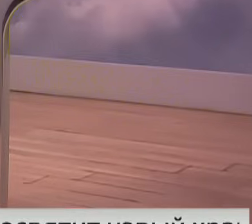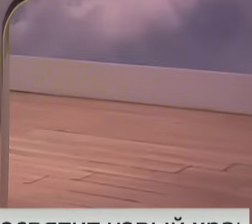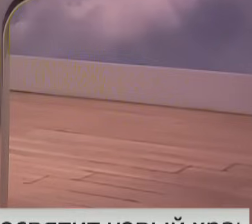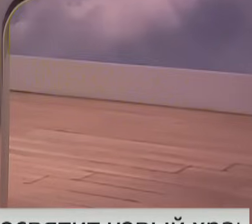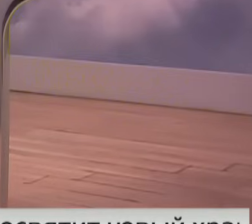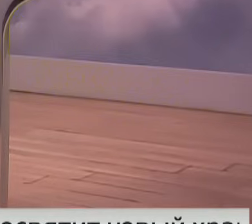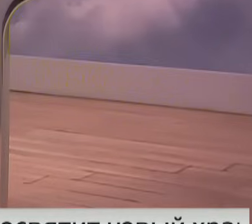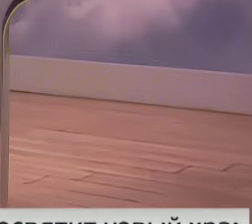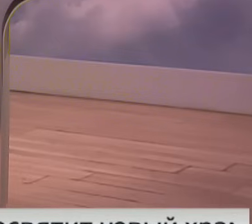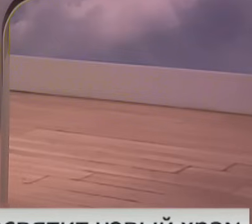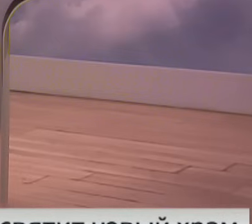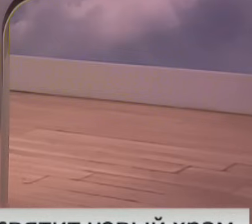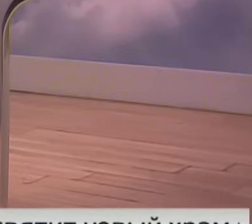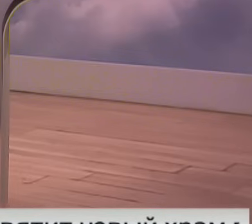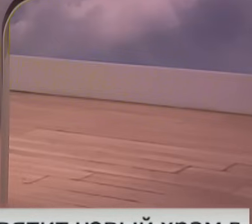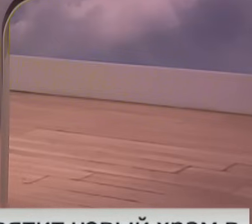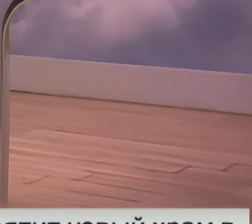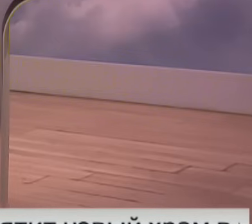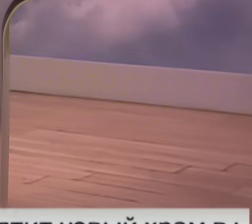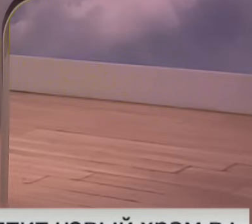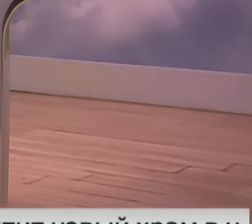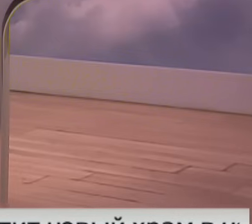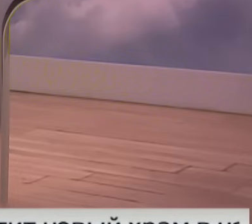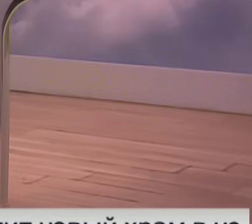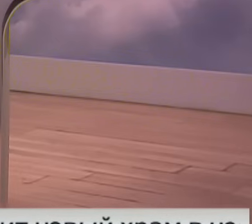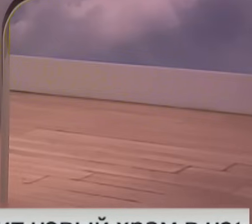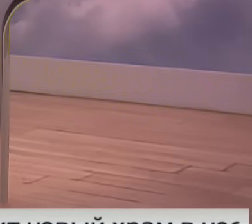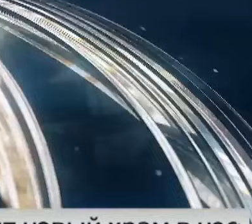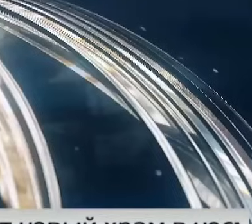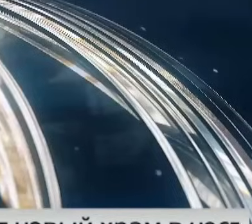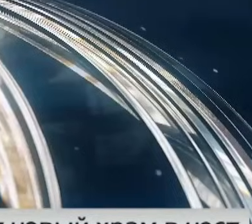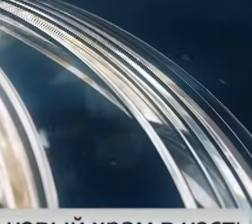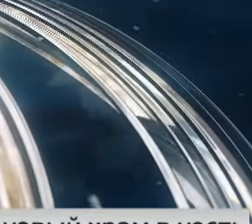Мы продолжаем «Вечер на Спасе». Пришло время рассказать о главных событиях этого дня.